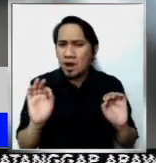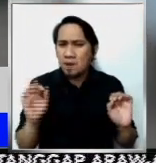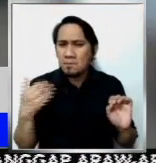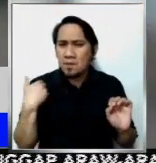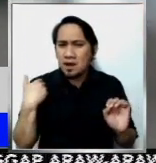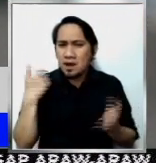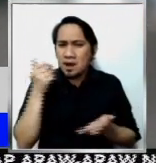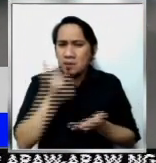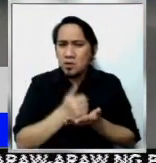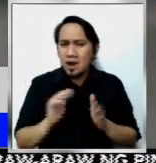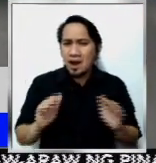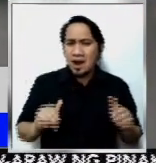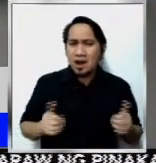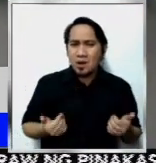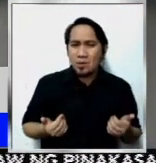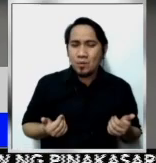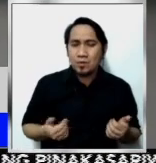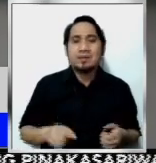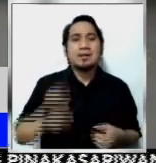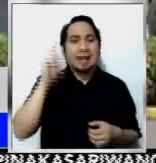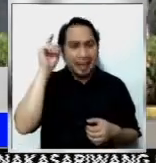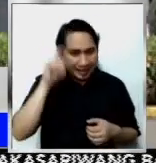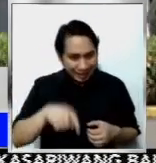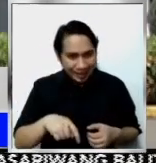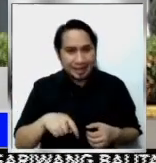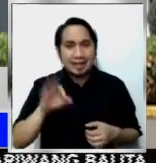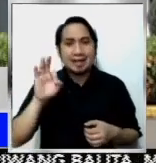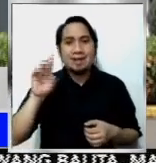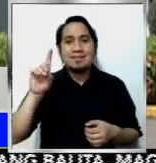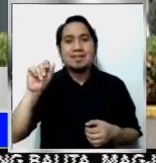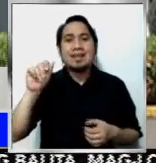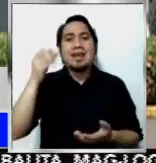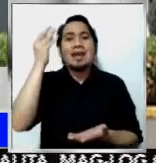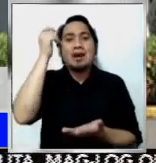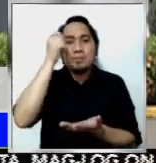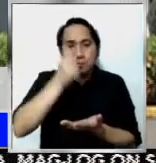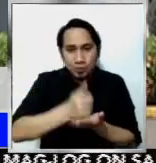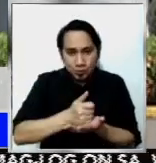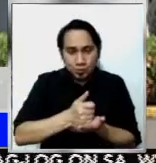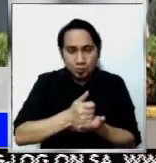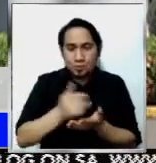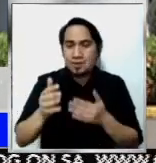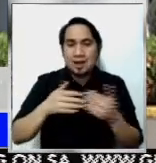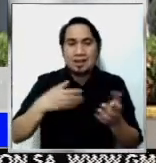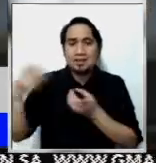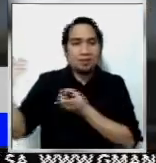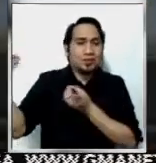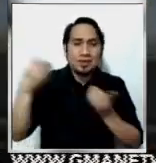Kailangan pa rin daw ng pahintulot ng FDA para gamitin ang bakuna kahit na donasyon pa ito.